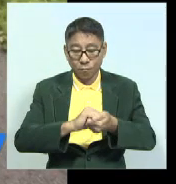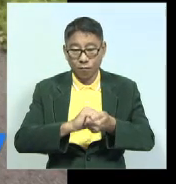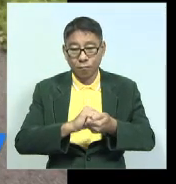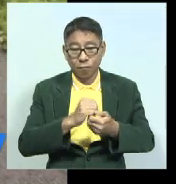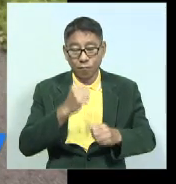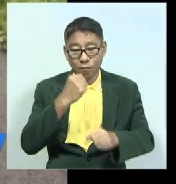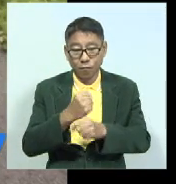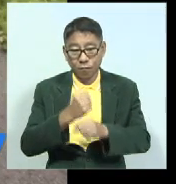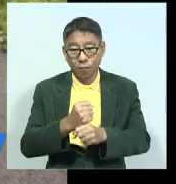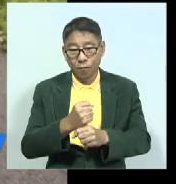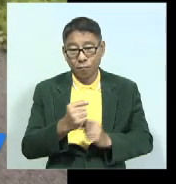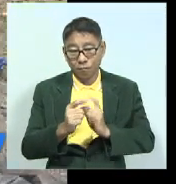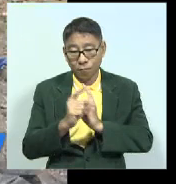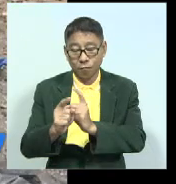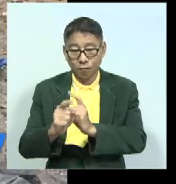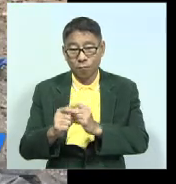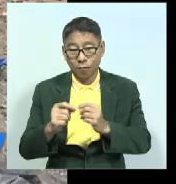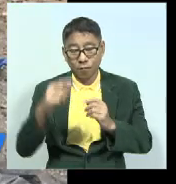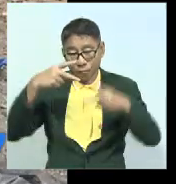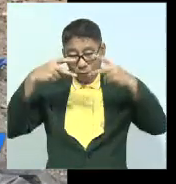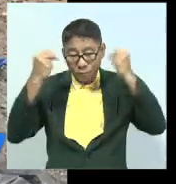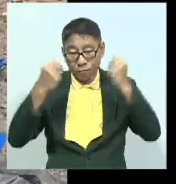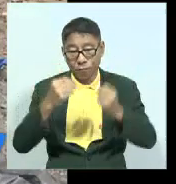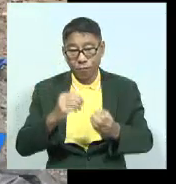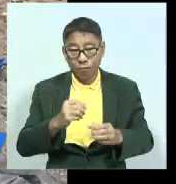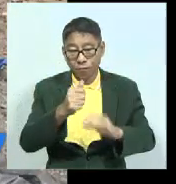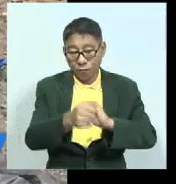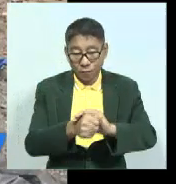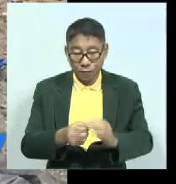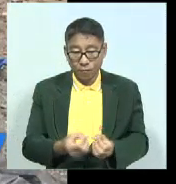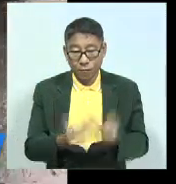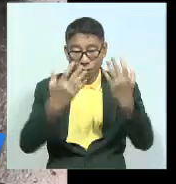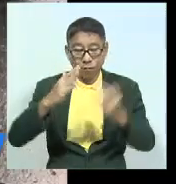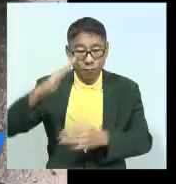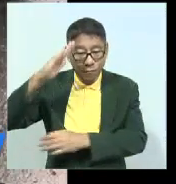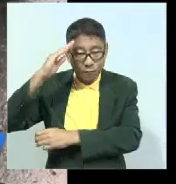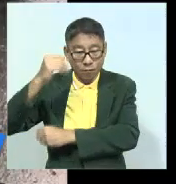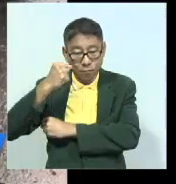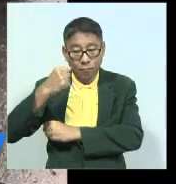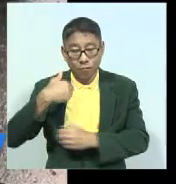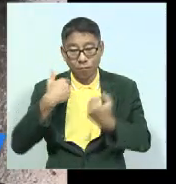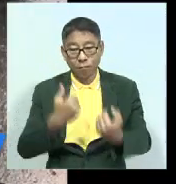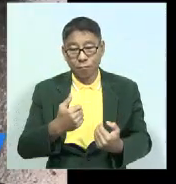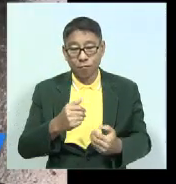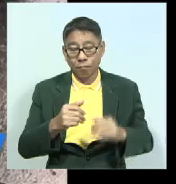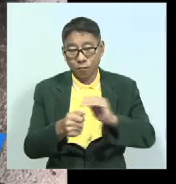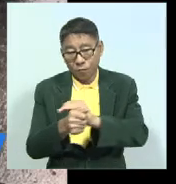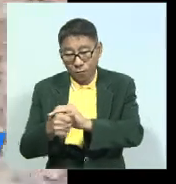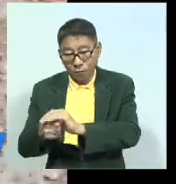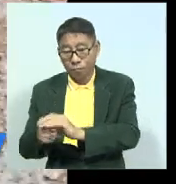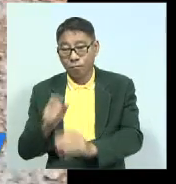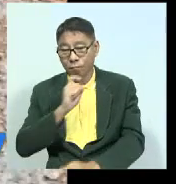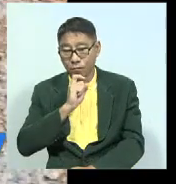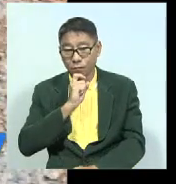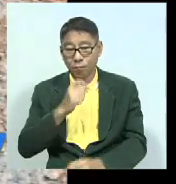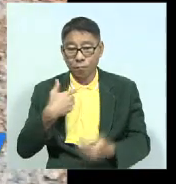านการปฏิบัติออกติดตามสืบสวนและติดตามคนร้ายที่ก่อเหตุลอบวางระเบิดทหารพรานซึ่งก็เชื่อว่ายังคงเคลื่อนไหวหลบซ่อนตัวอยู่